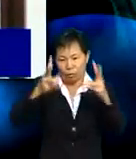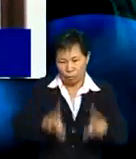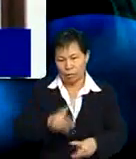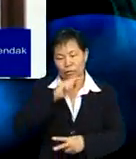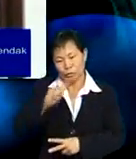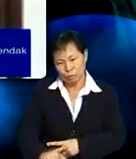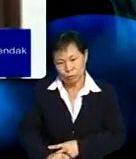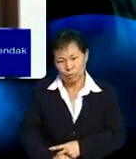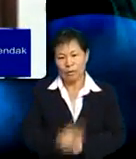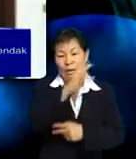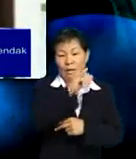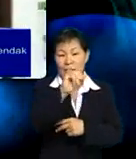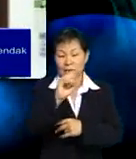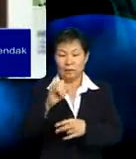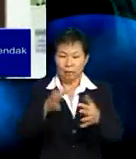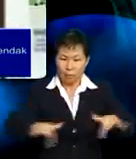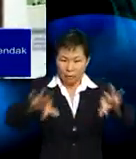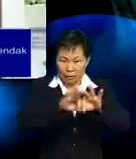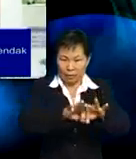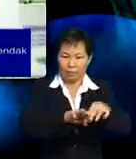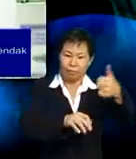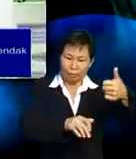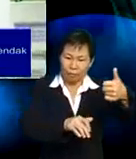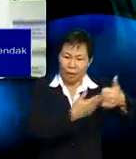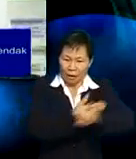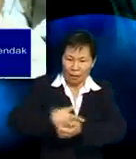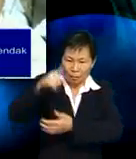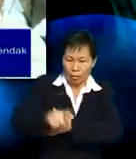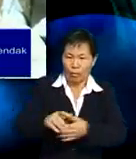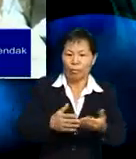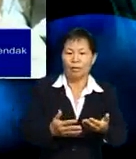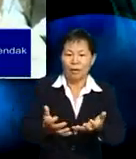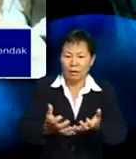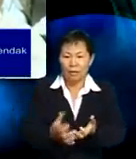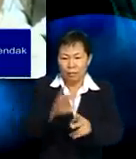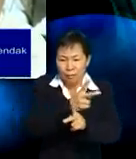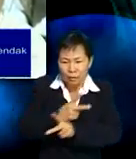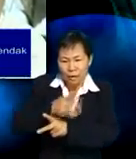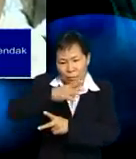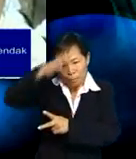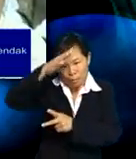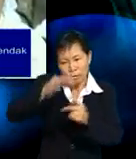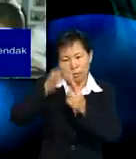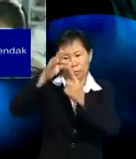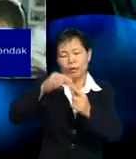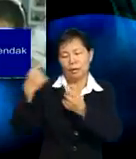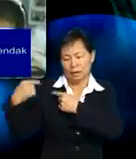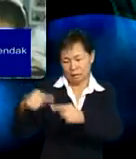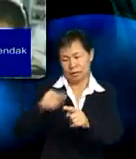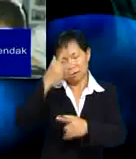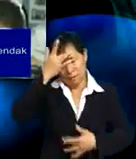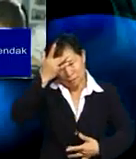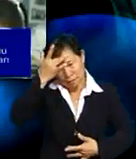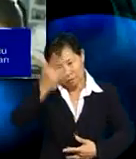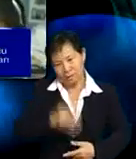Tua. Isi-isi penting. Isi pertama, anak-anak perlu memenuhi kehendak dan memelihara ibu bapa, terutama ibu bapa yang